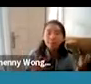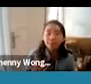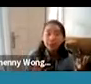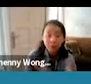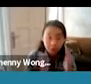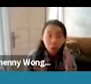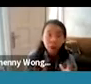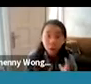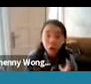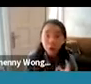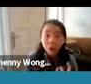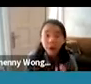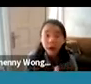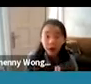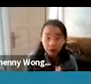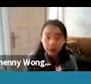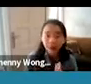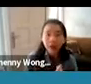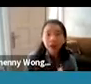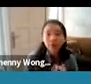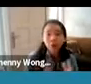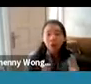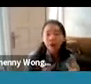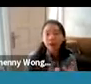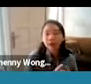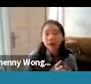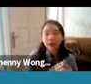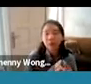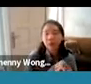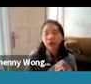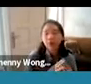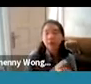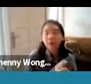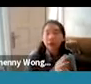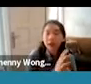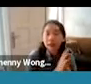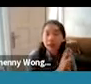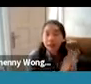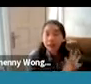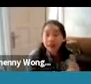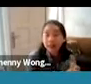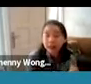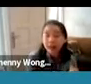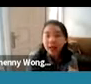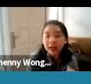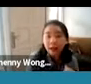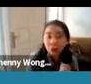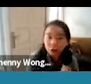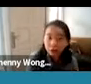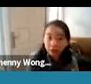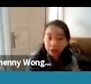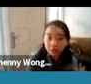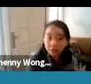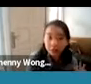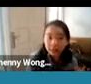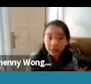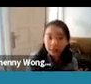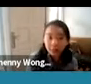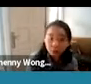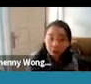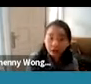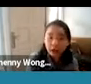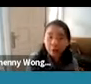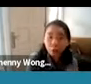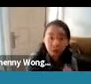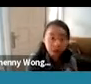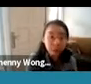bagaimana aspek 11 program kayak gitu ya proper ini dan kemudian Bagaimana kriteria-kriteria anti greenwashing yang bisa